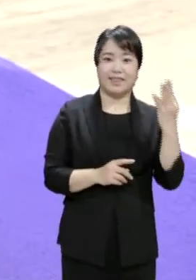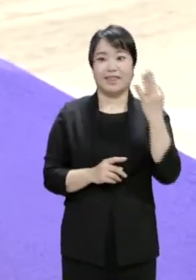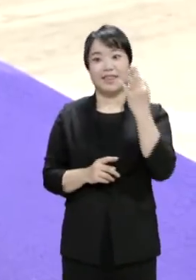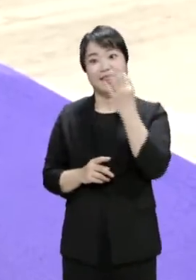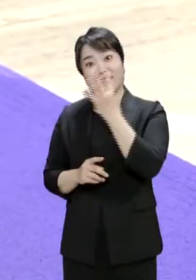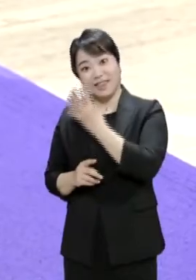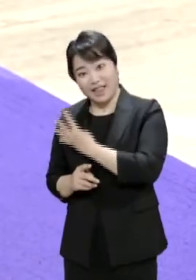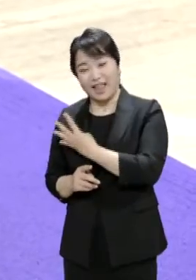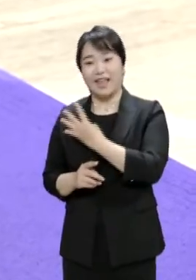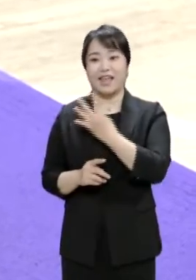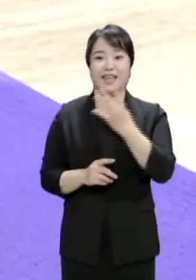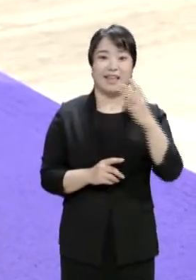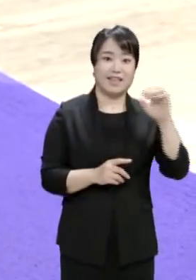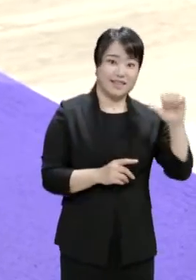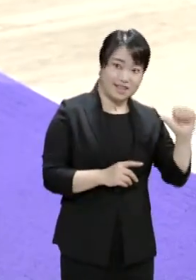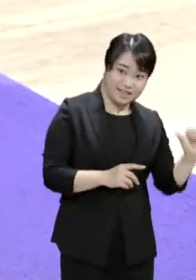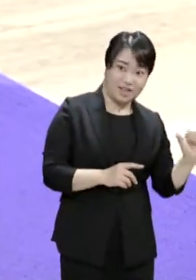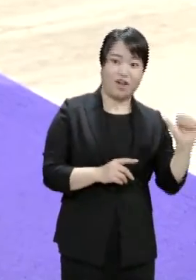둘,